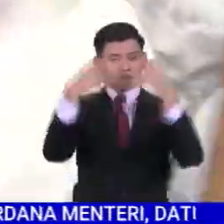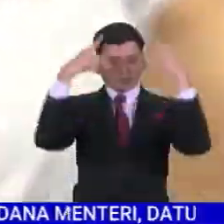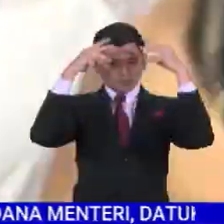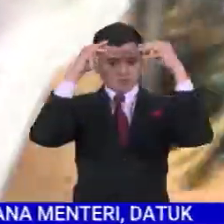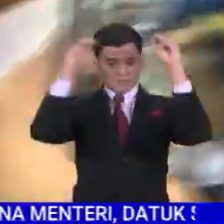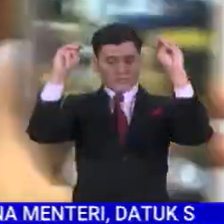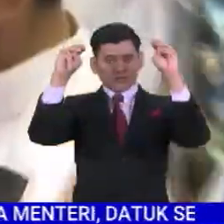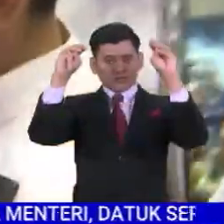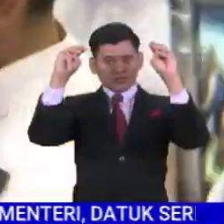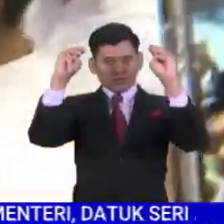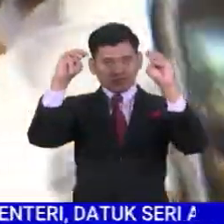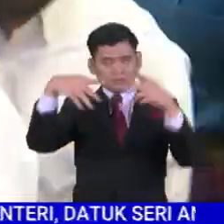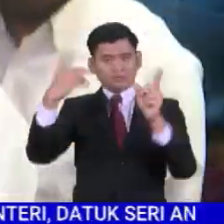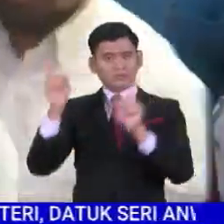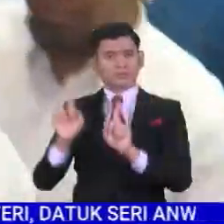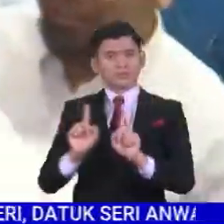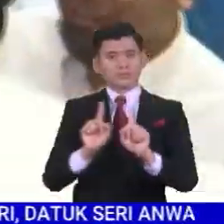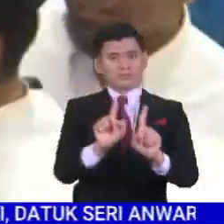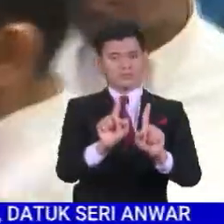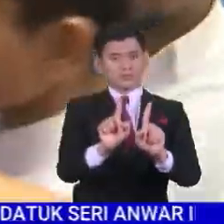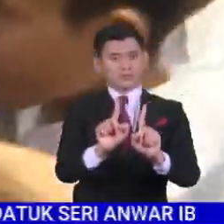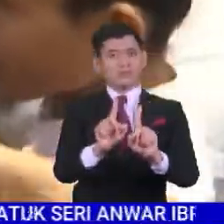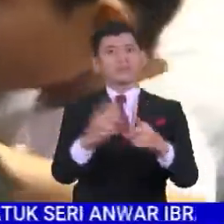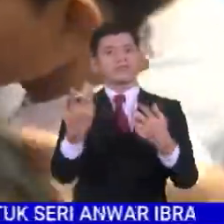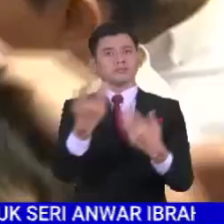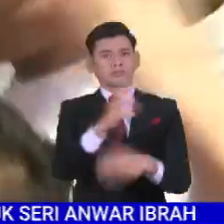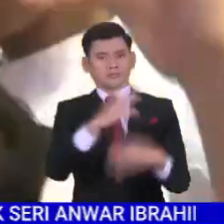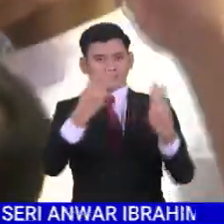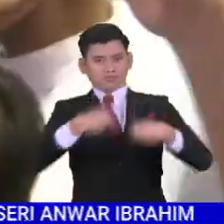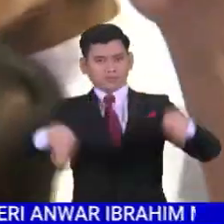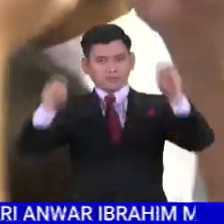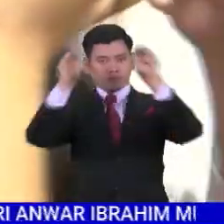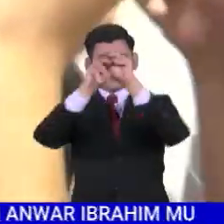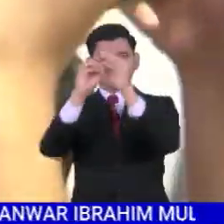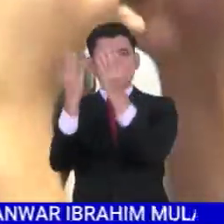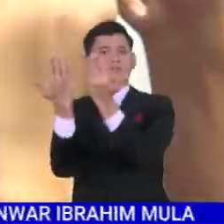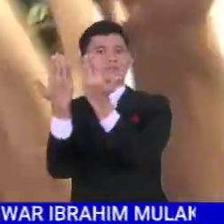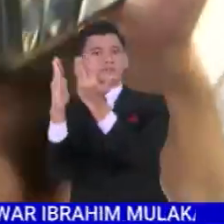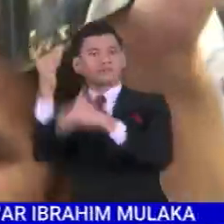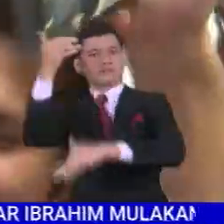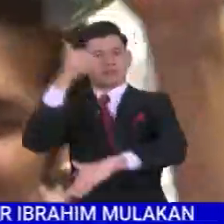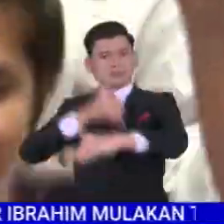jabatan kuasa masjid dan jemaah di pintu masuk utama